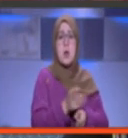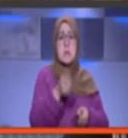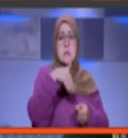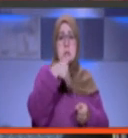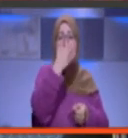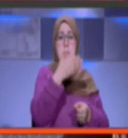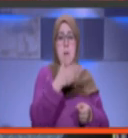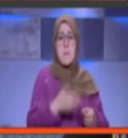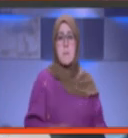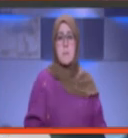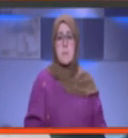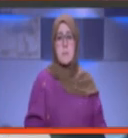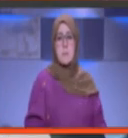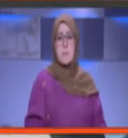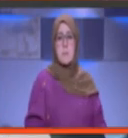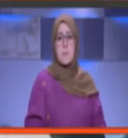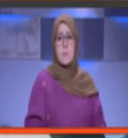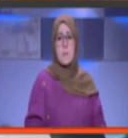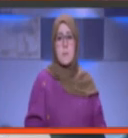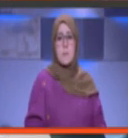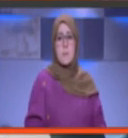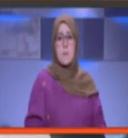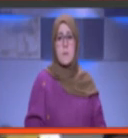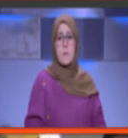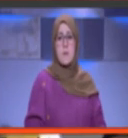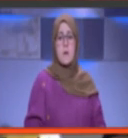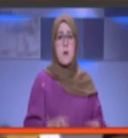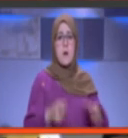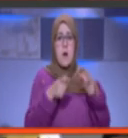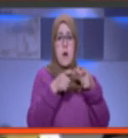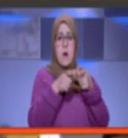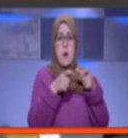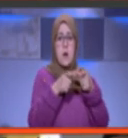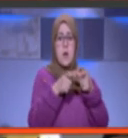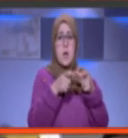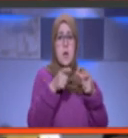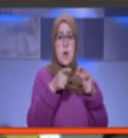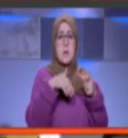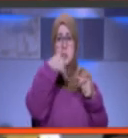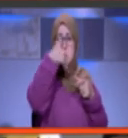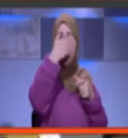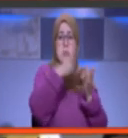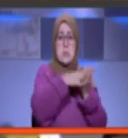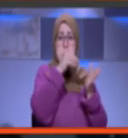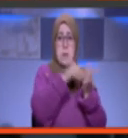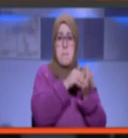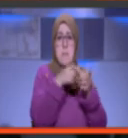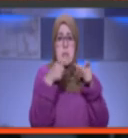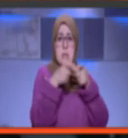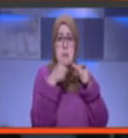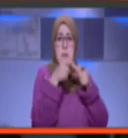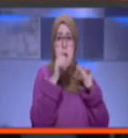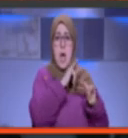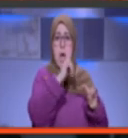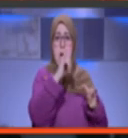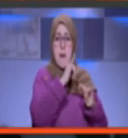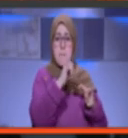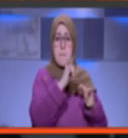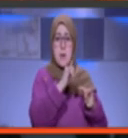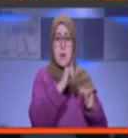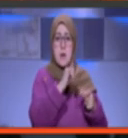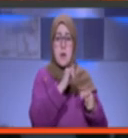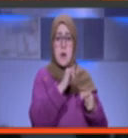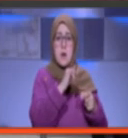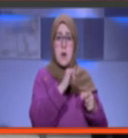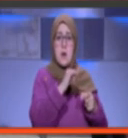في تاريخه قرارات عبر تصويت خطي في آلية اضطر للجوء إليها لتسيير شؤونه في ظل